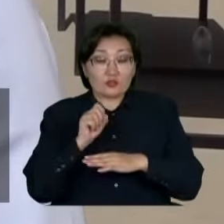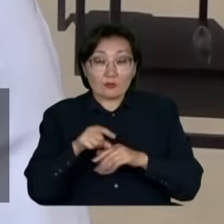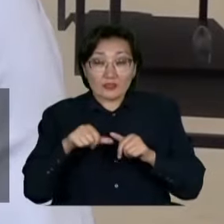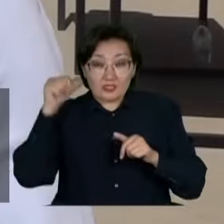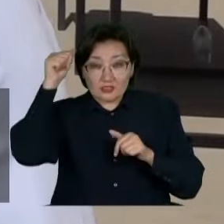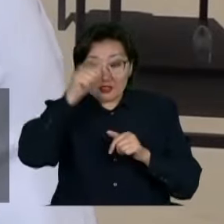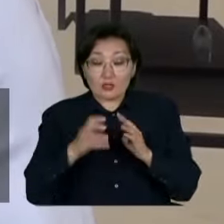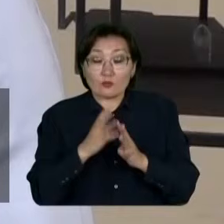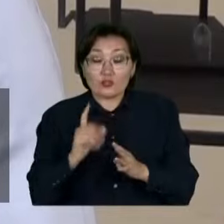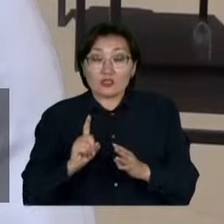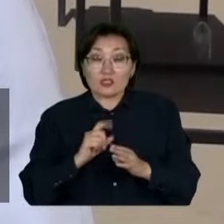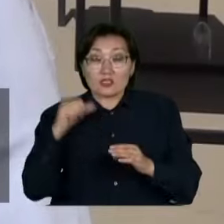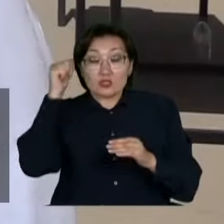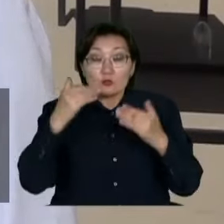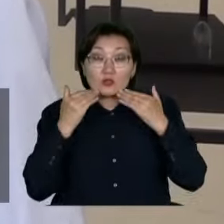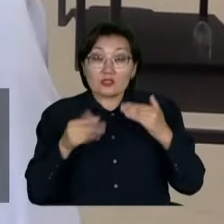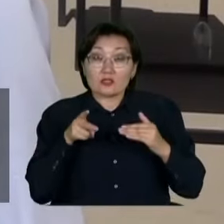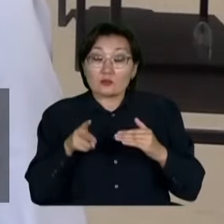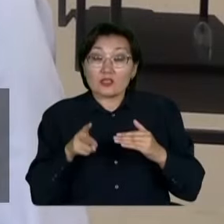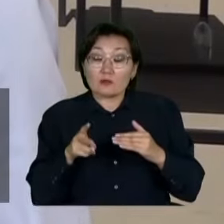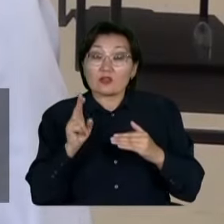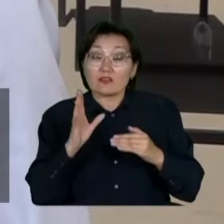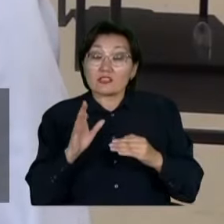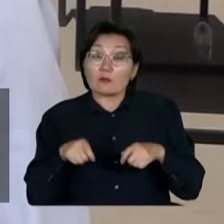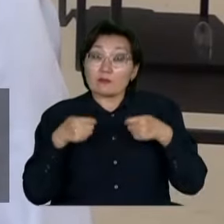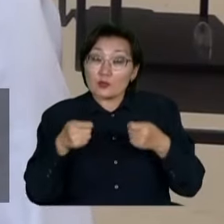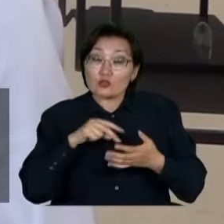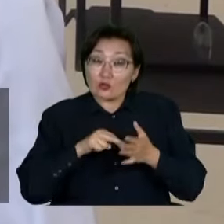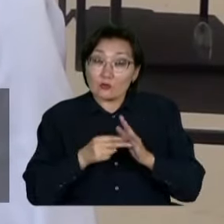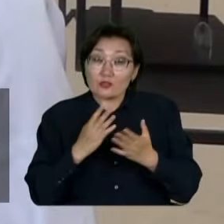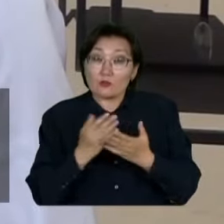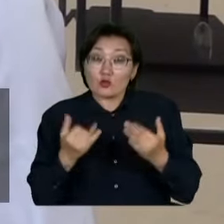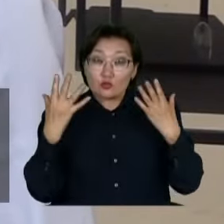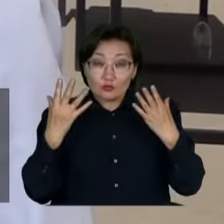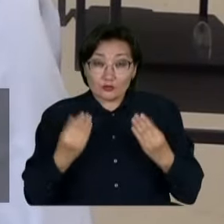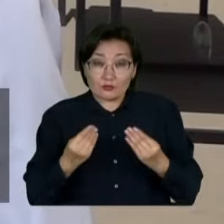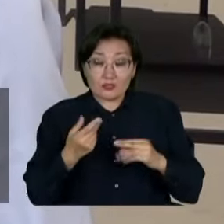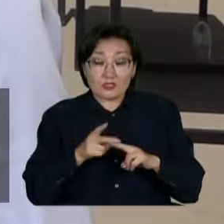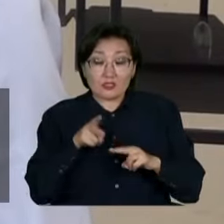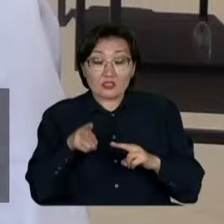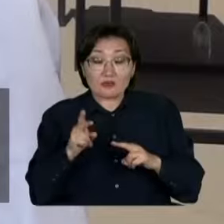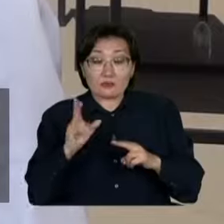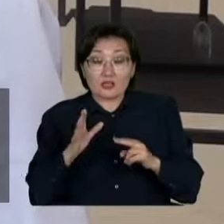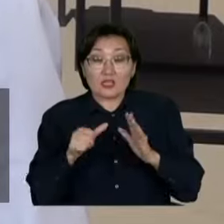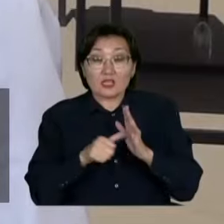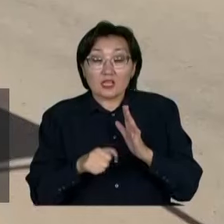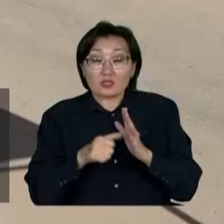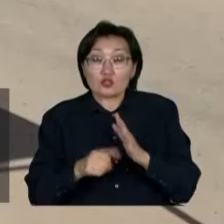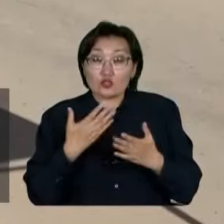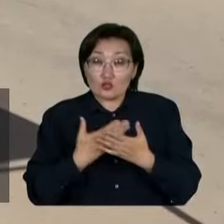жылы кезекте тұрғандарға жылдың соңына дейін 2000 пәтер жоспарда бар. Бүгінгі күнге сол 2000 пәтердің 600-ға